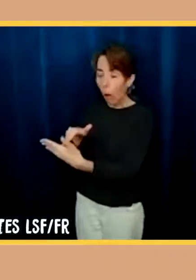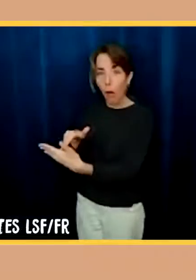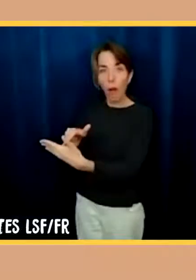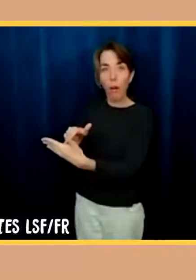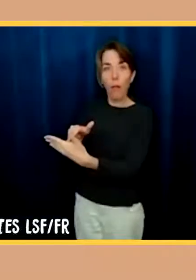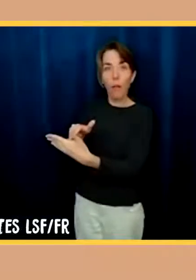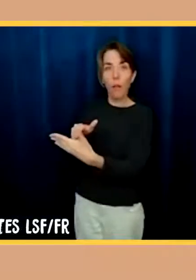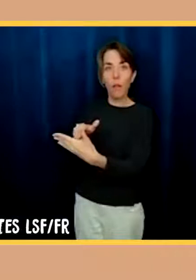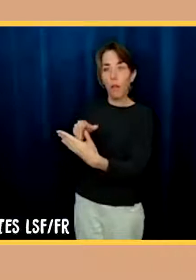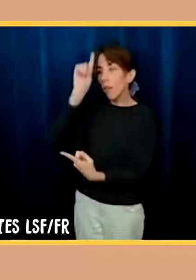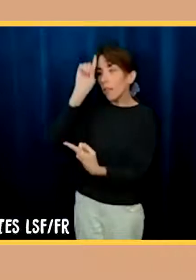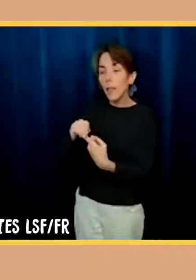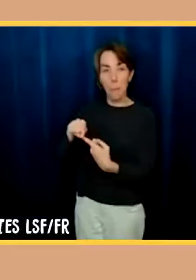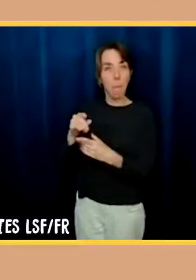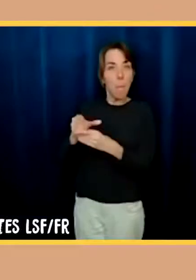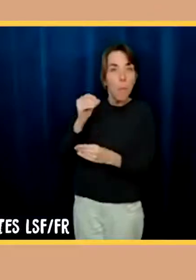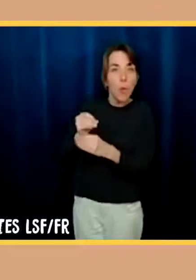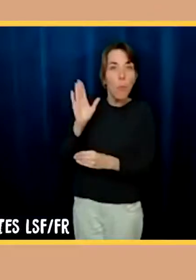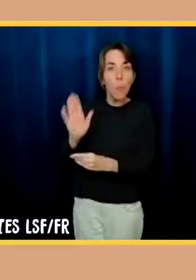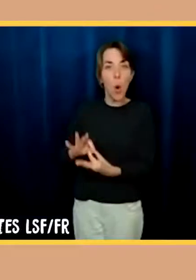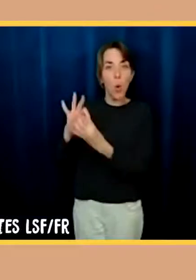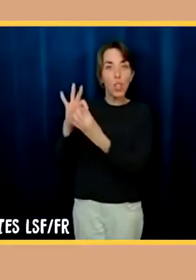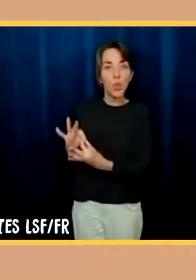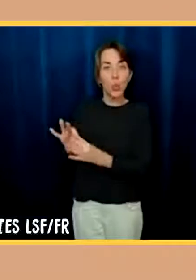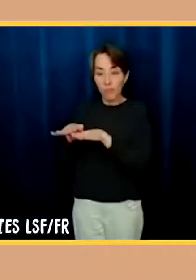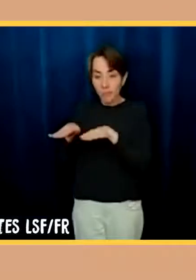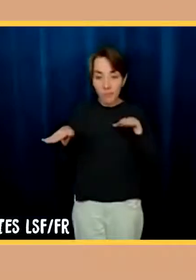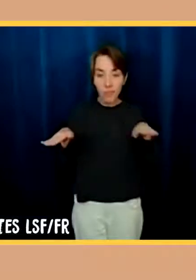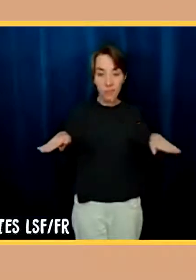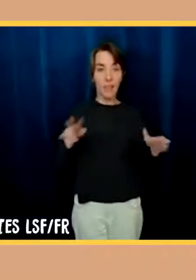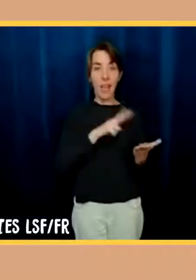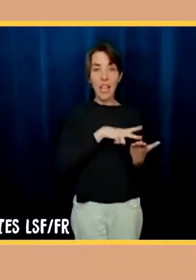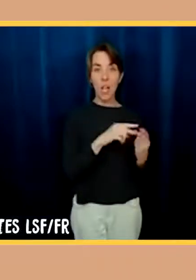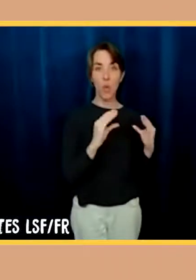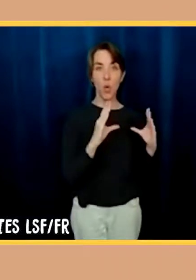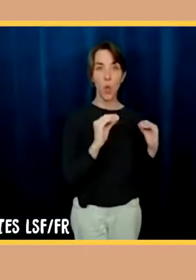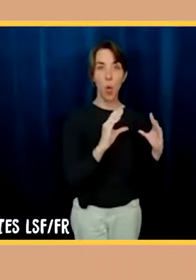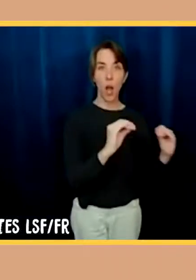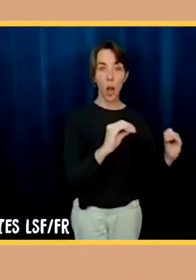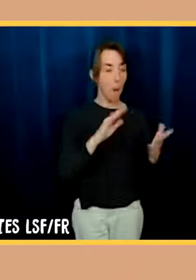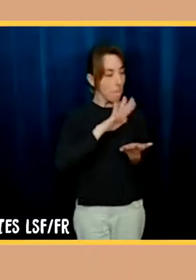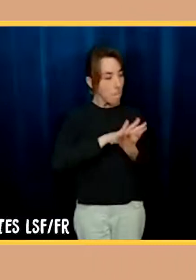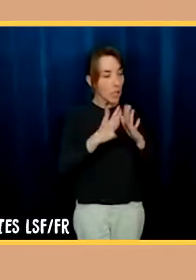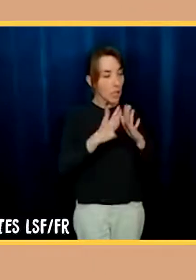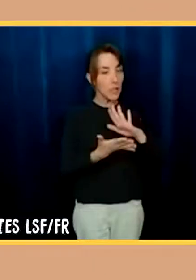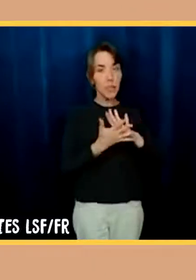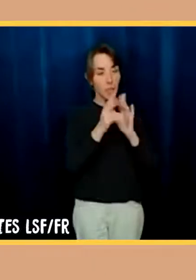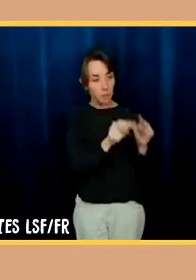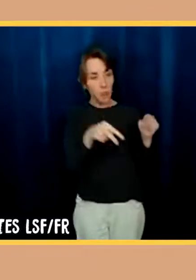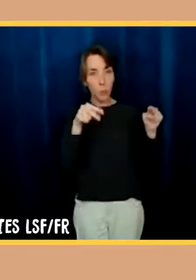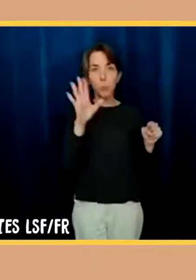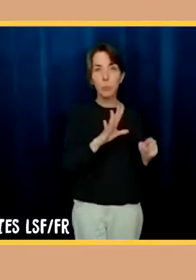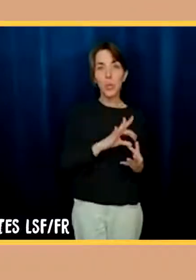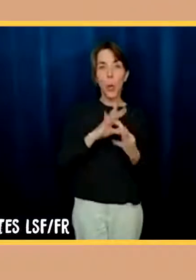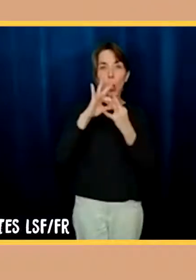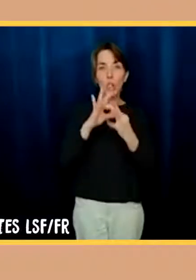au savoir religieux, en fait, il y avait une réelle application patriarcale, en fait, des pratiques ou des visions religieuses.